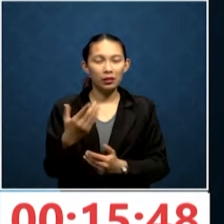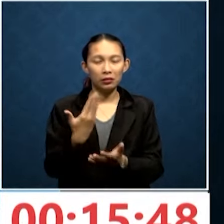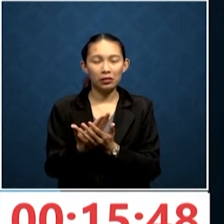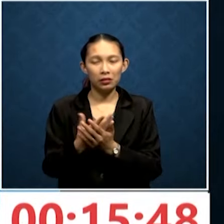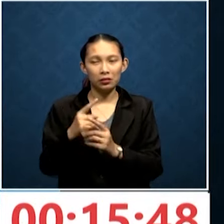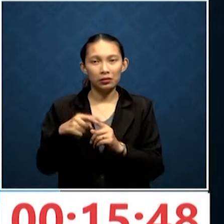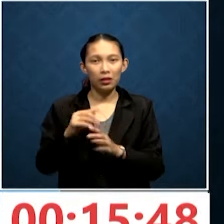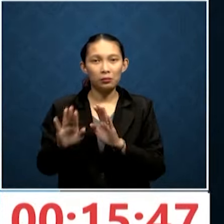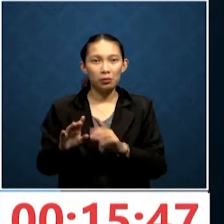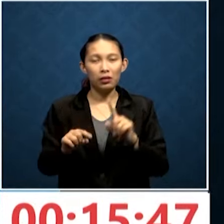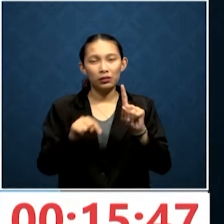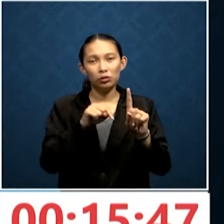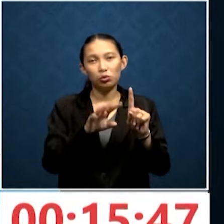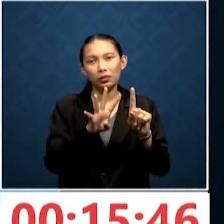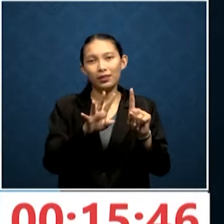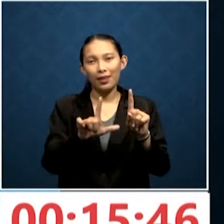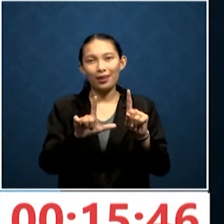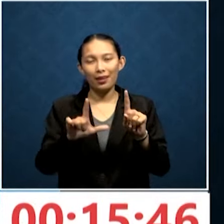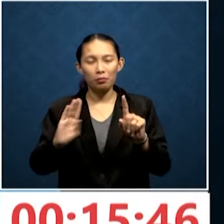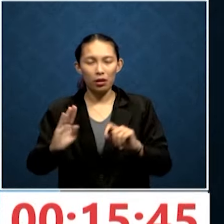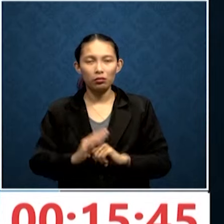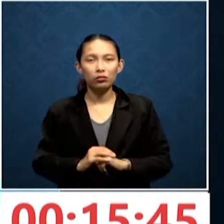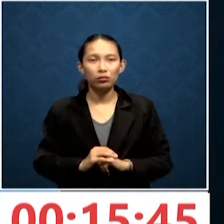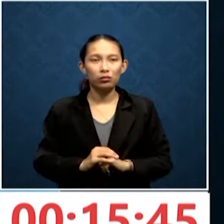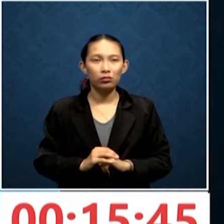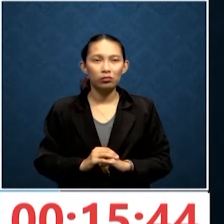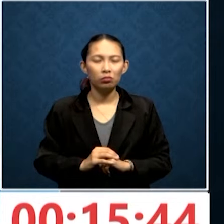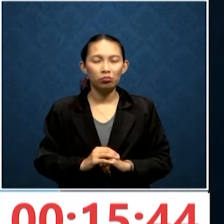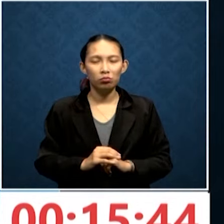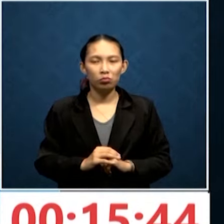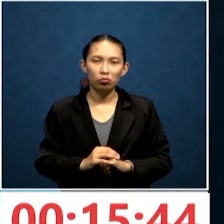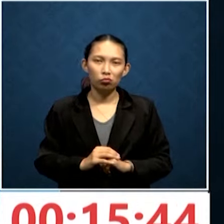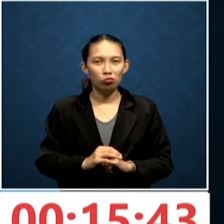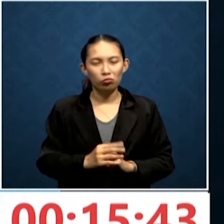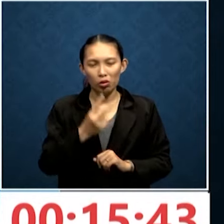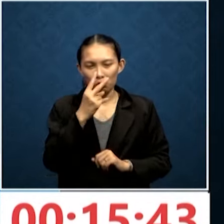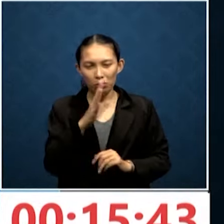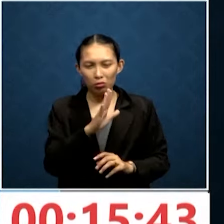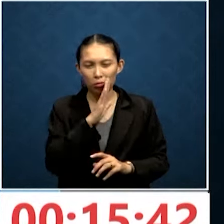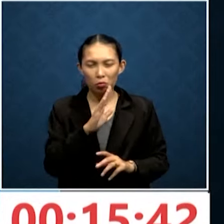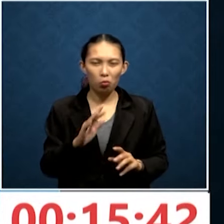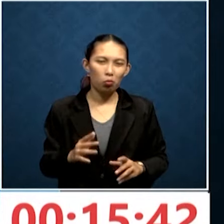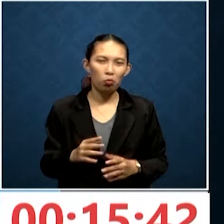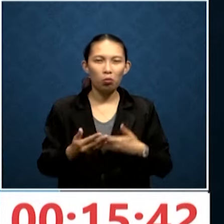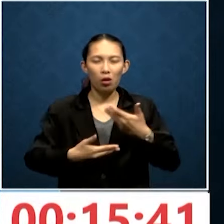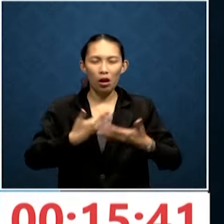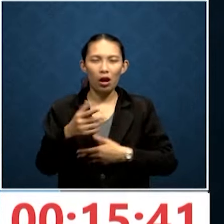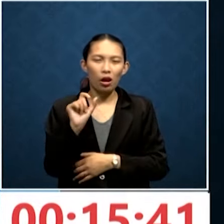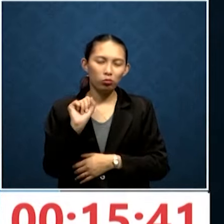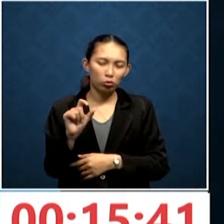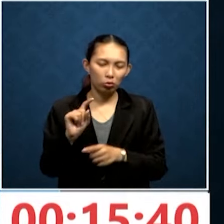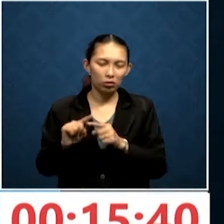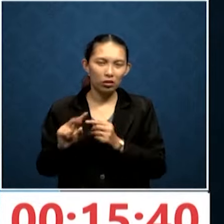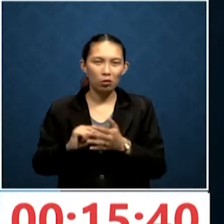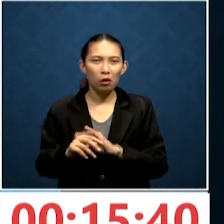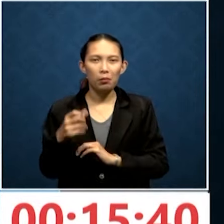ลจีนถึง 1.4 ล้านล้านบาทอันนี้ต่อให้ไลฟ์กันไปปีครึ่งเนี่ยยังได้แค่ 10% ของยอดข